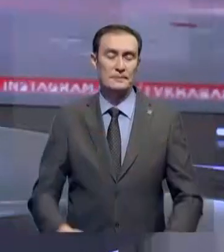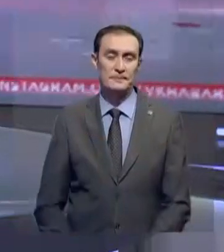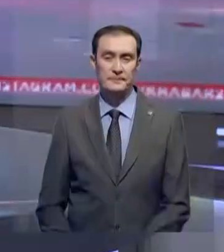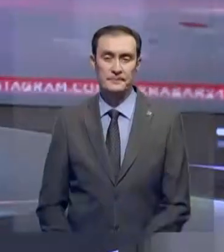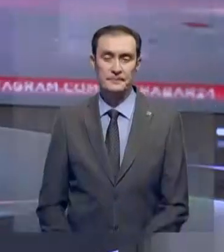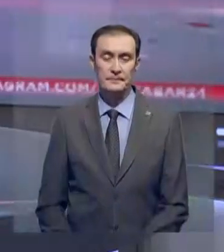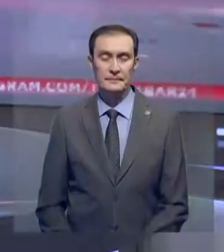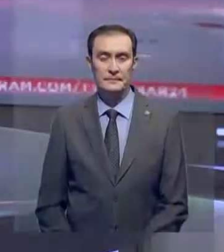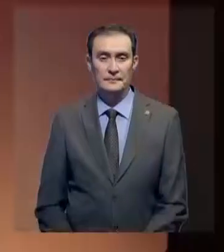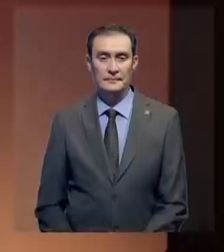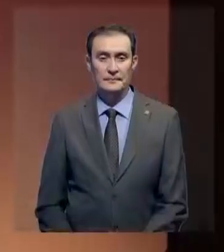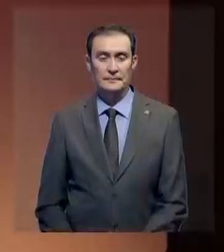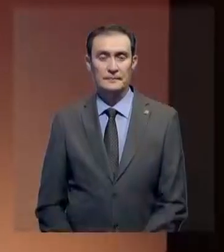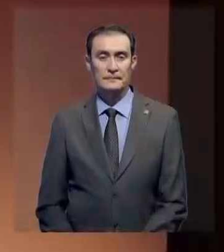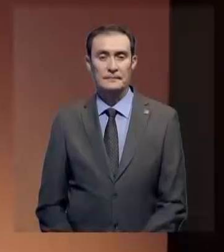Жанат Эрнст.